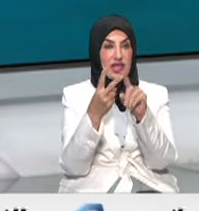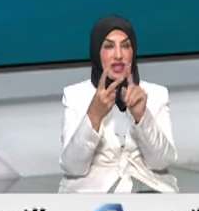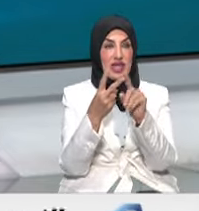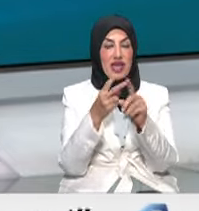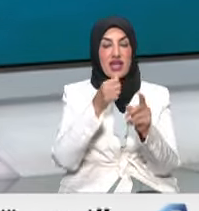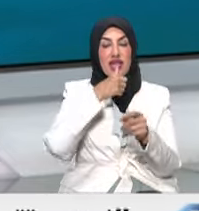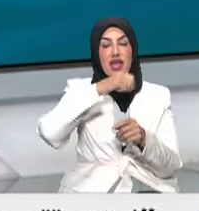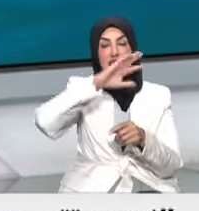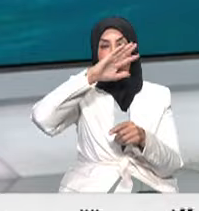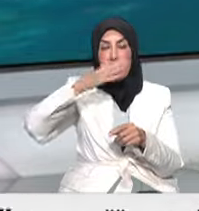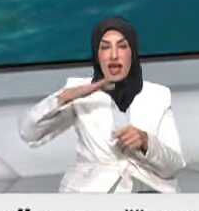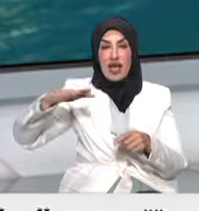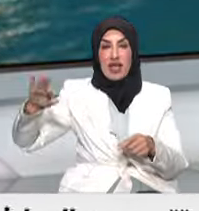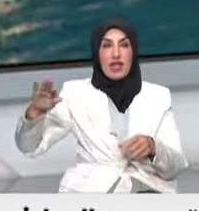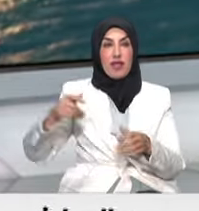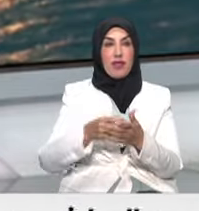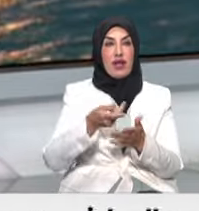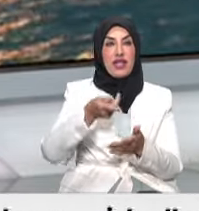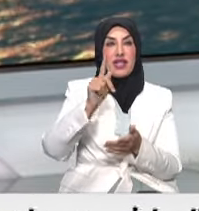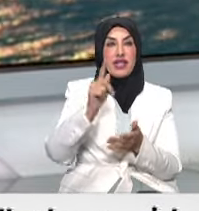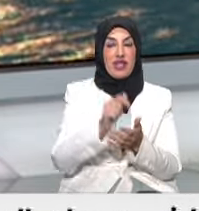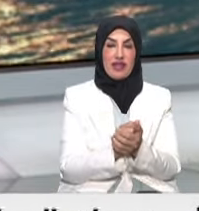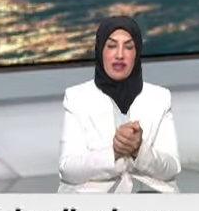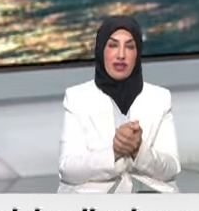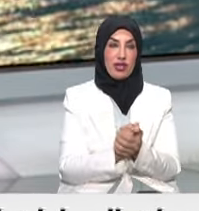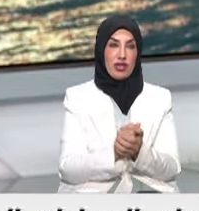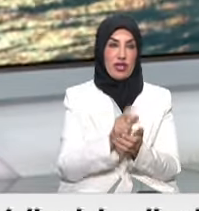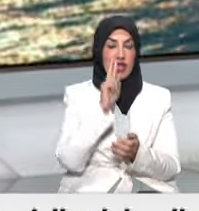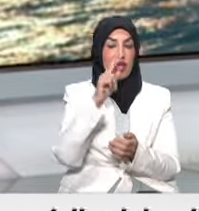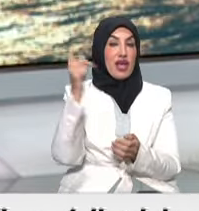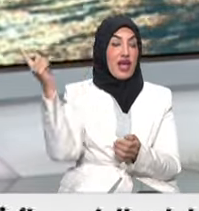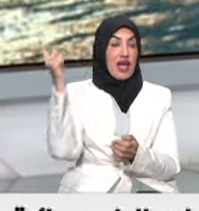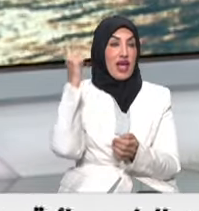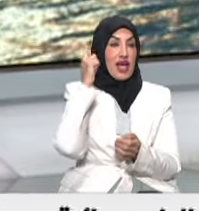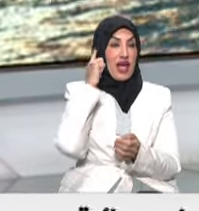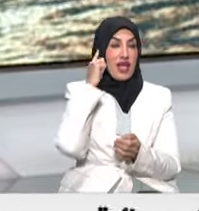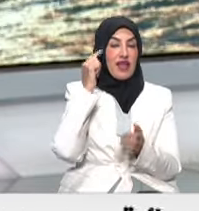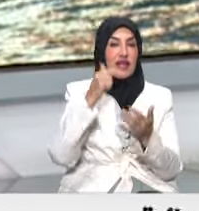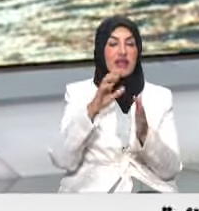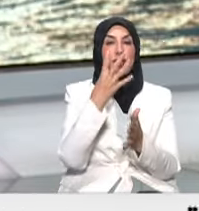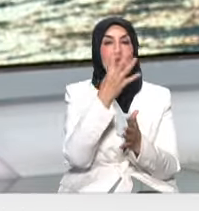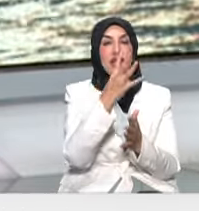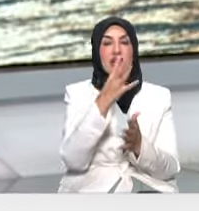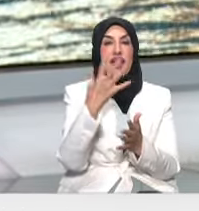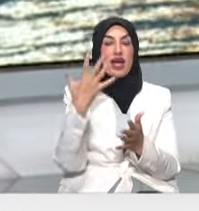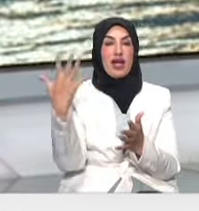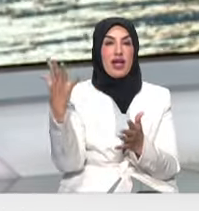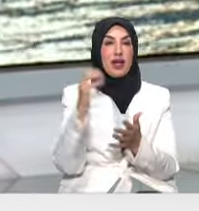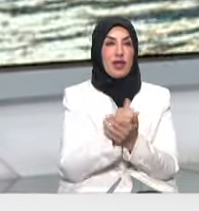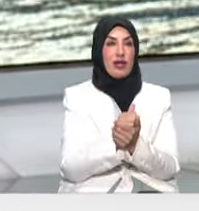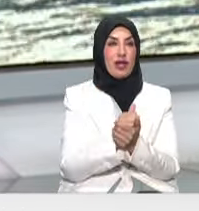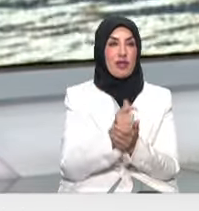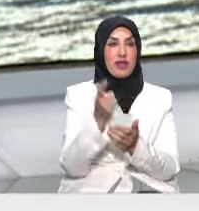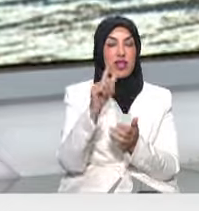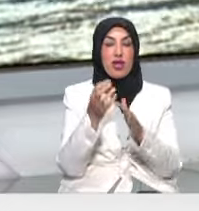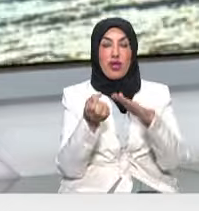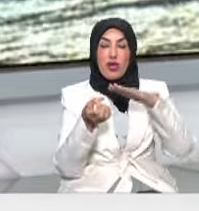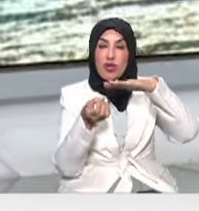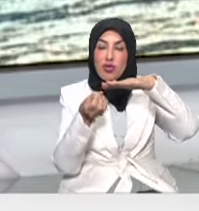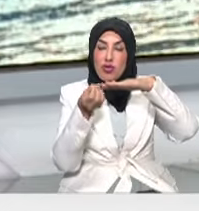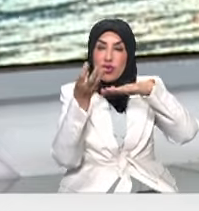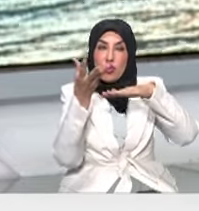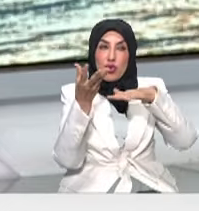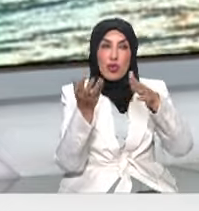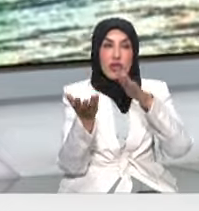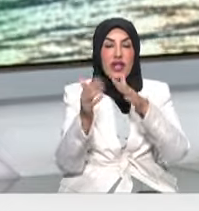تزال قوية في فترات الحمل. أذان الفجر حسب التوقيت المحلي لمدينة الكويت الساعة 4:05، موعد